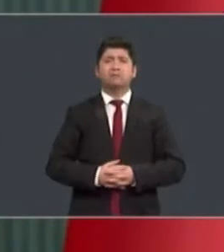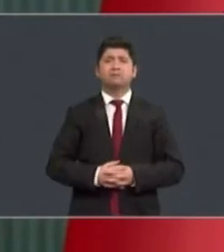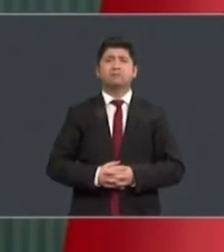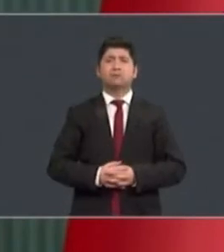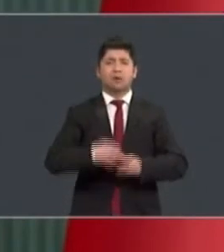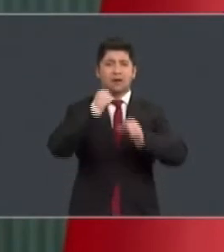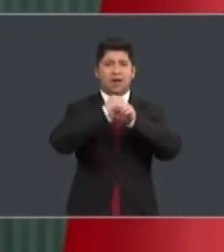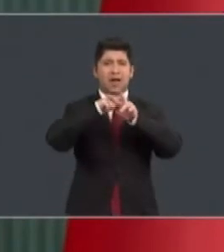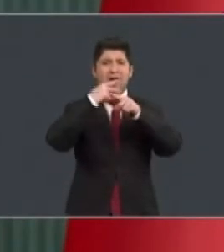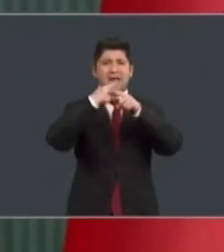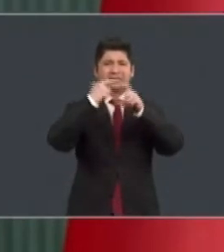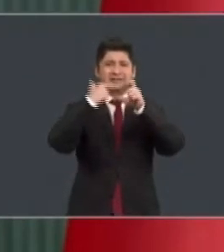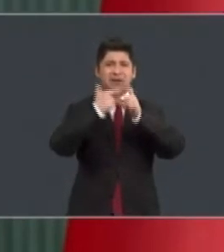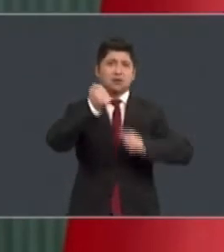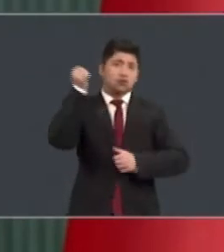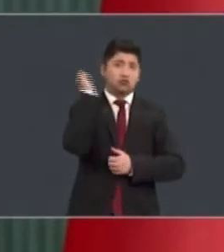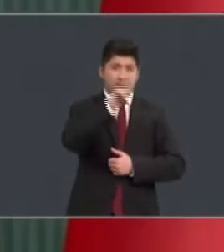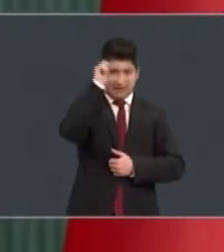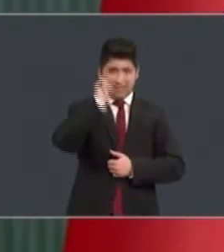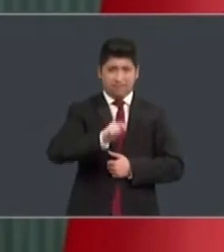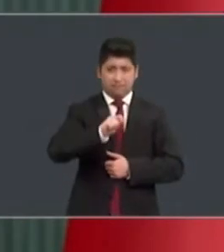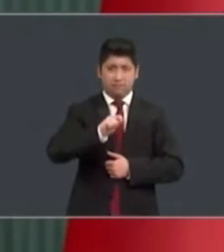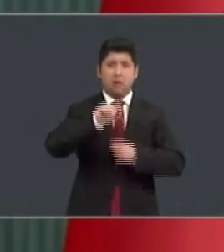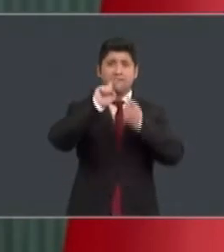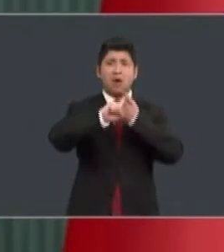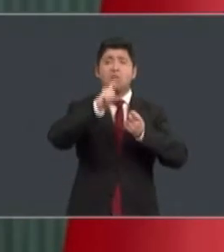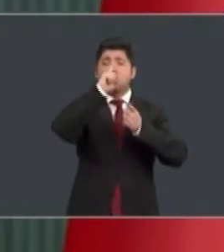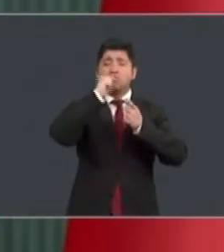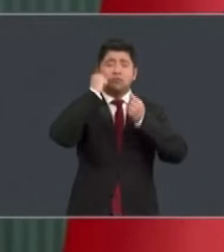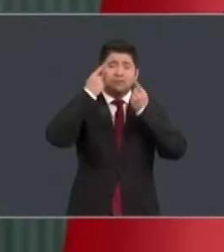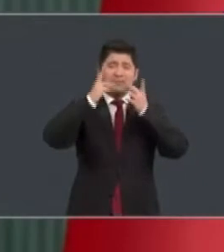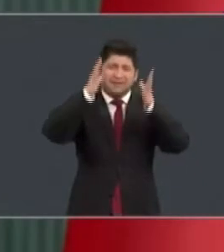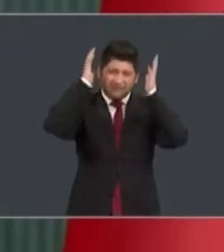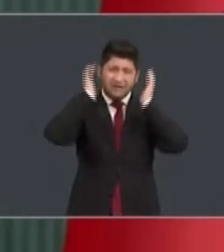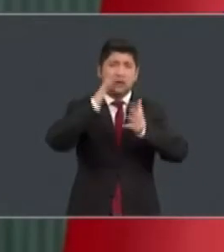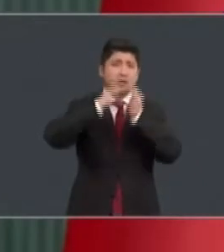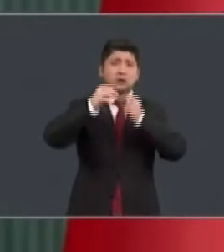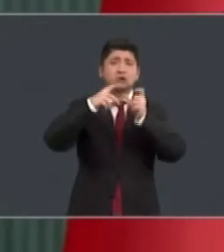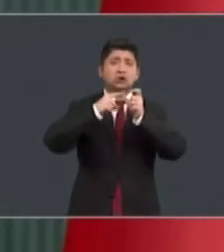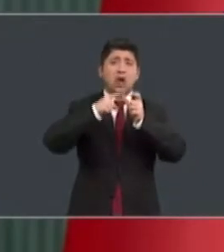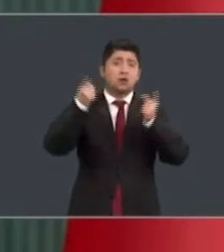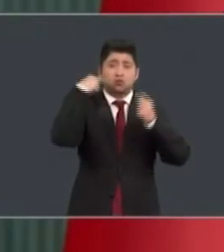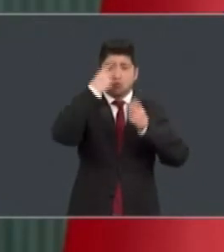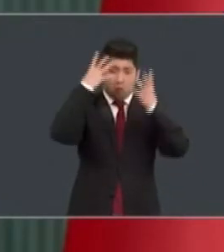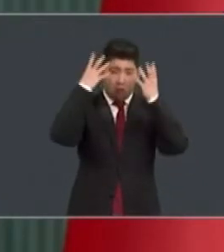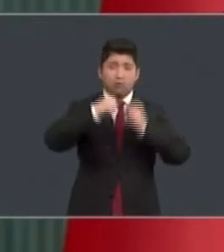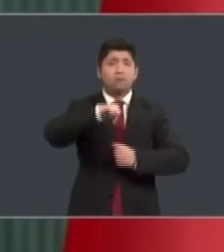the road surinซีรี่ย์ you think a certainชอบ